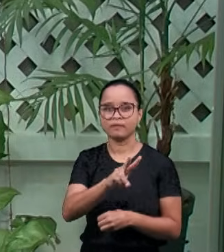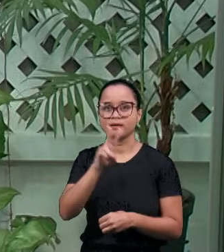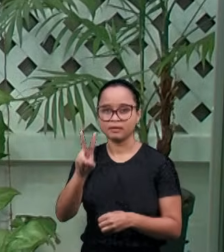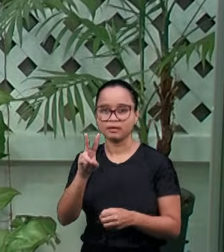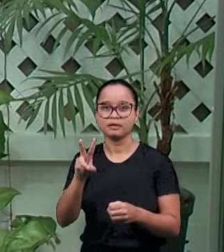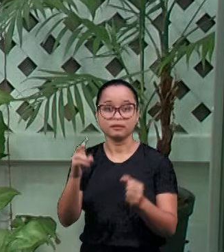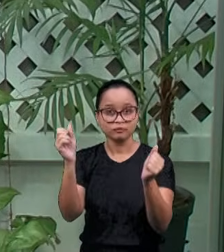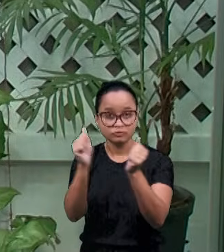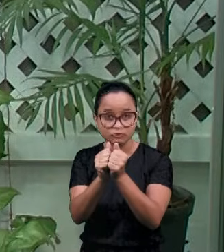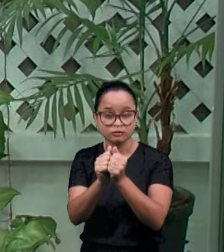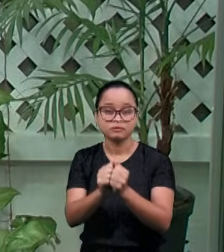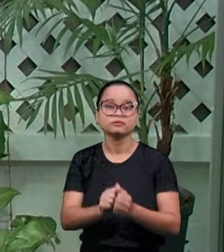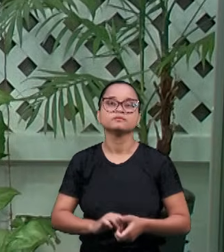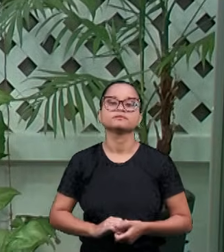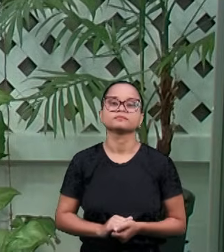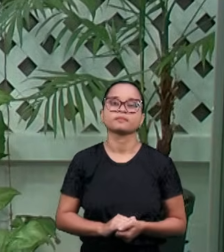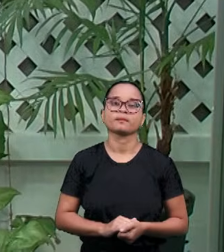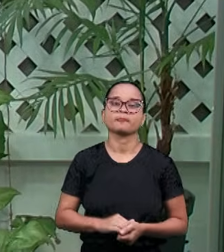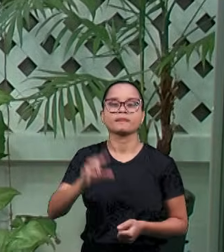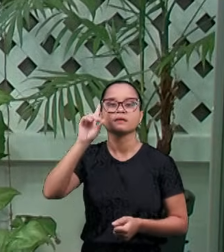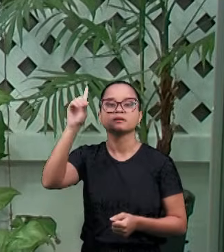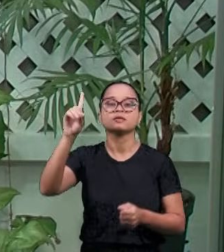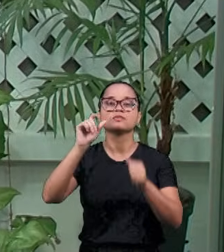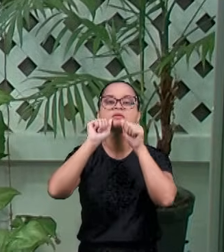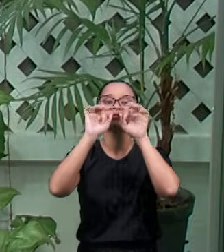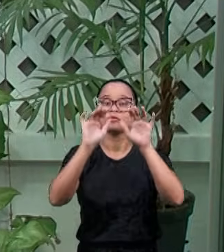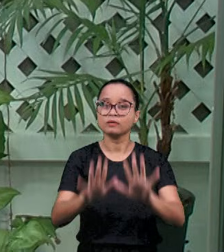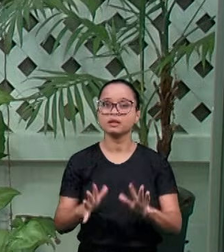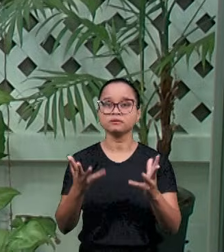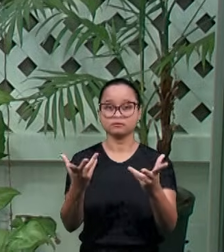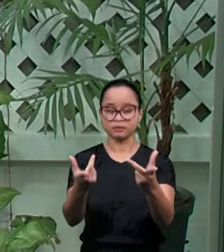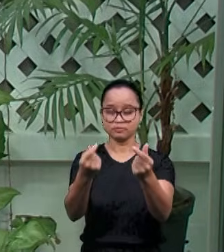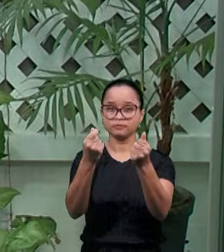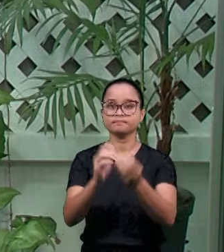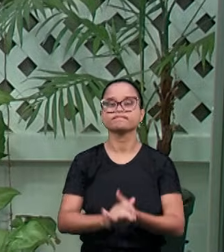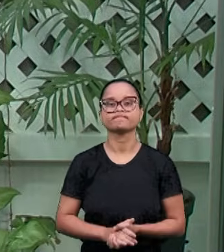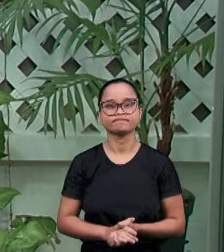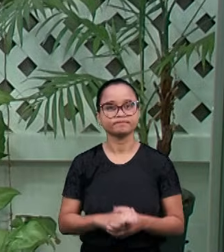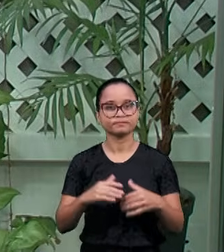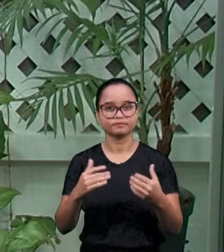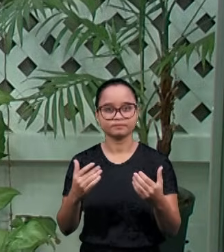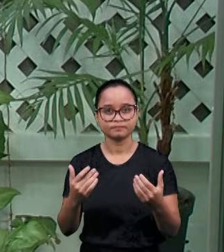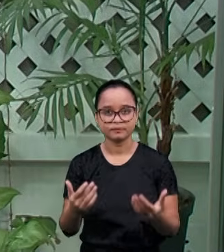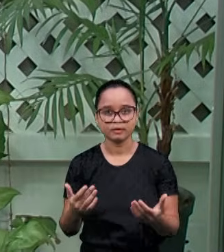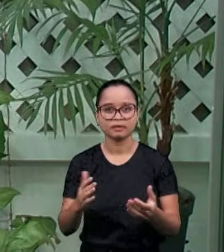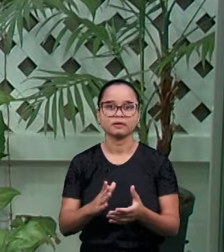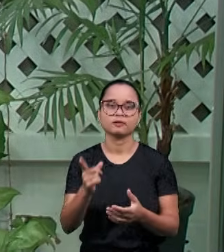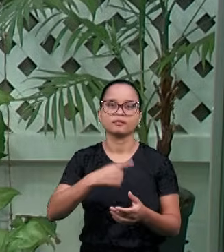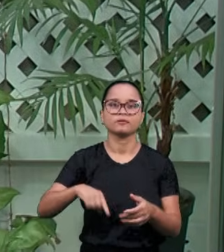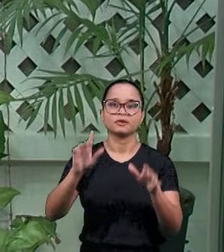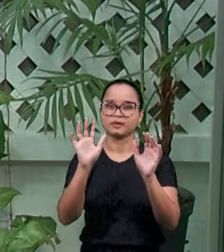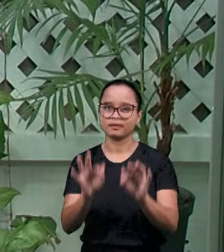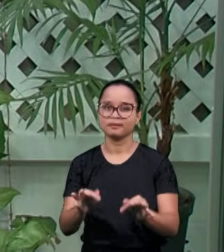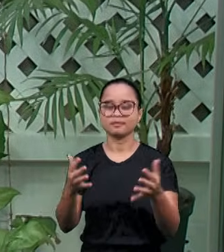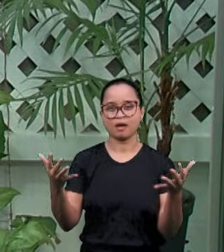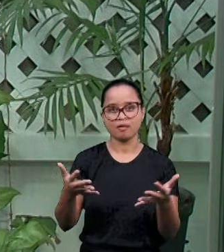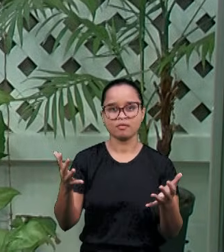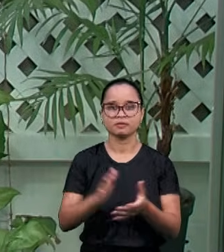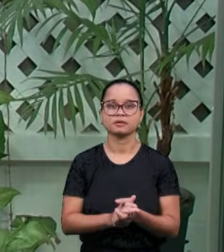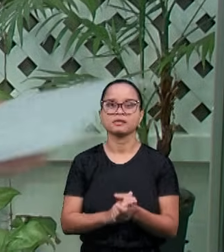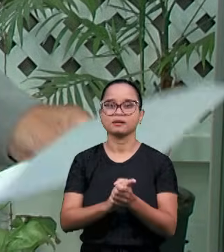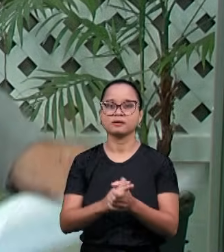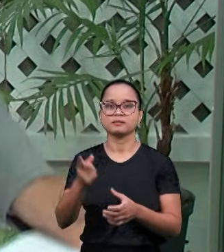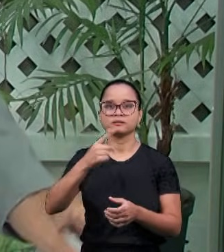des personnes ici de Vila Velha qui font partie. Elles prient et Dieu opère des merveilles. Et ainsi, nous allons finir ici. C'est